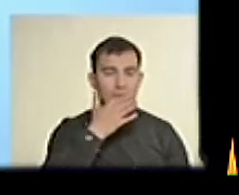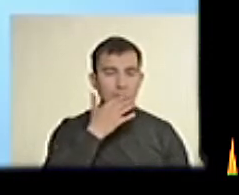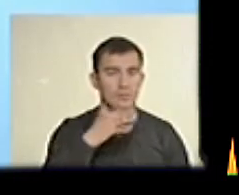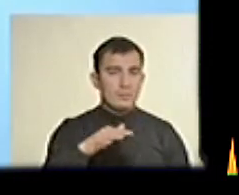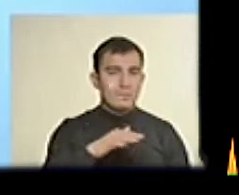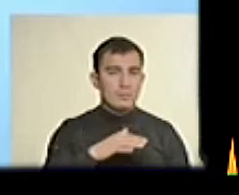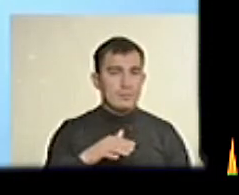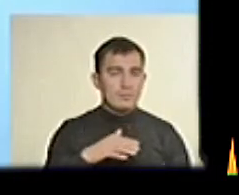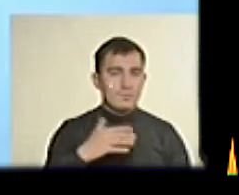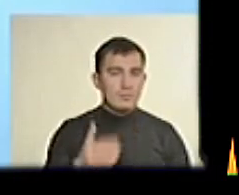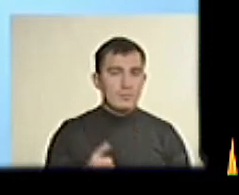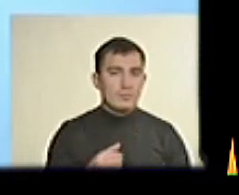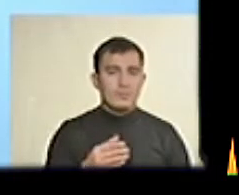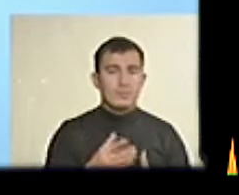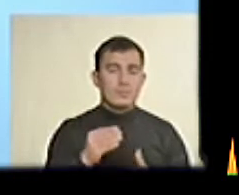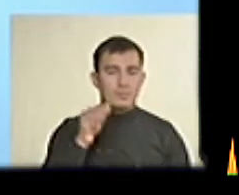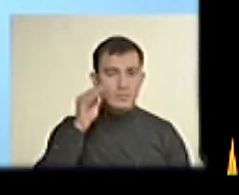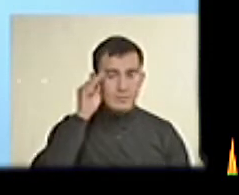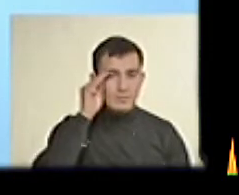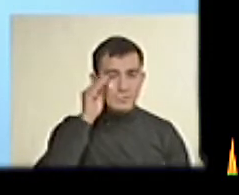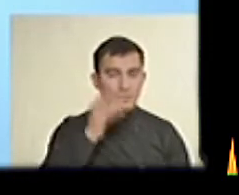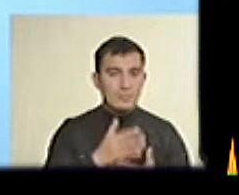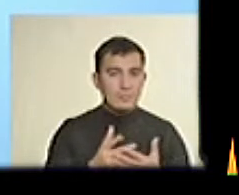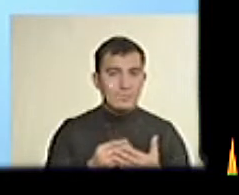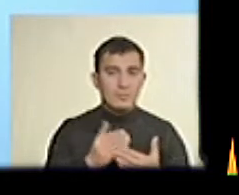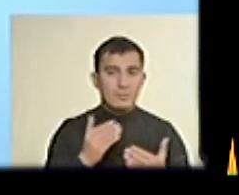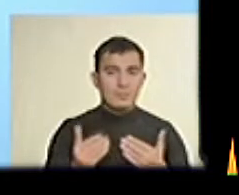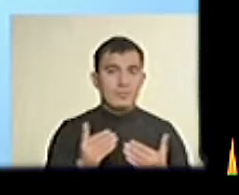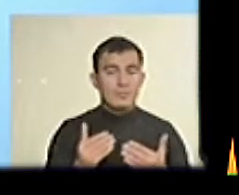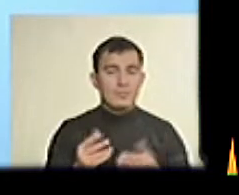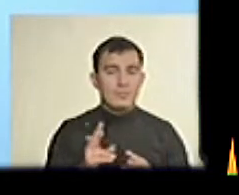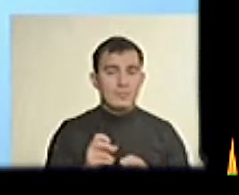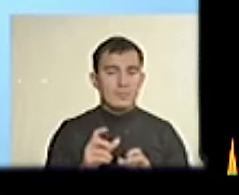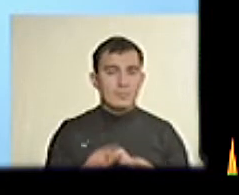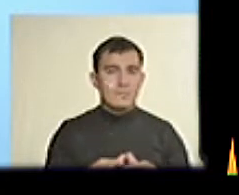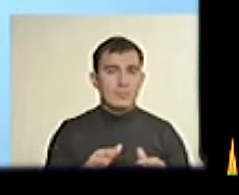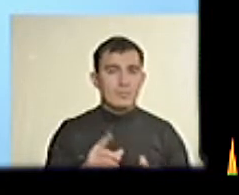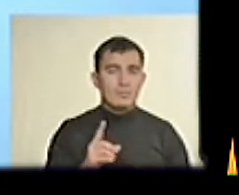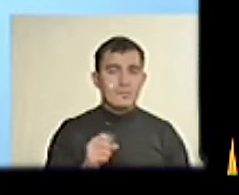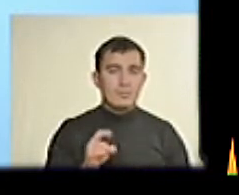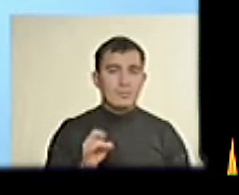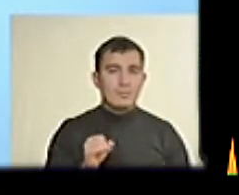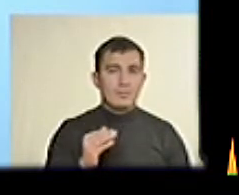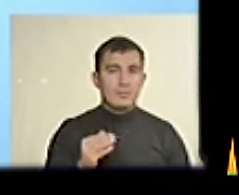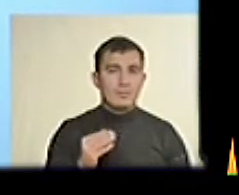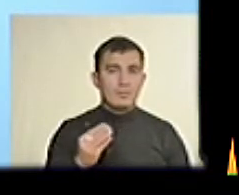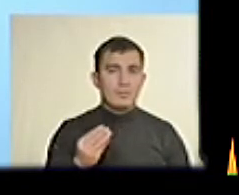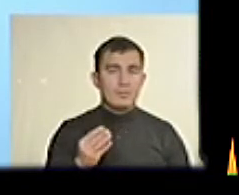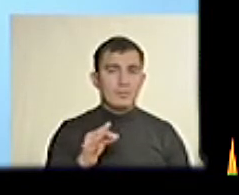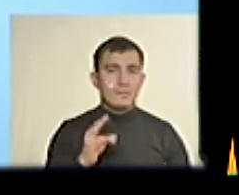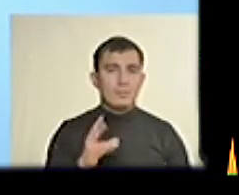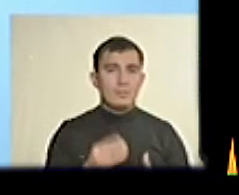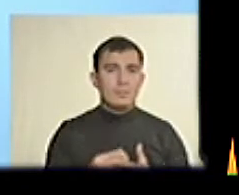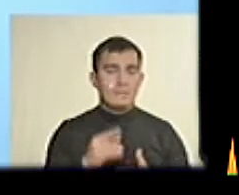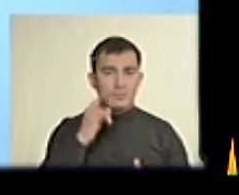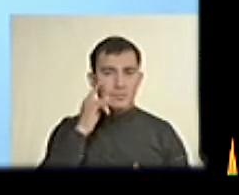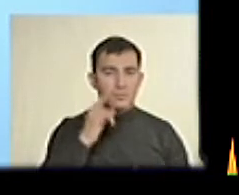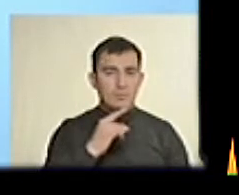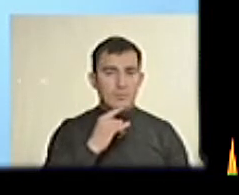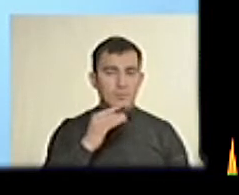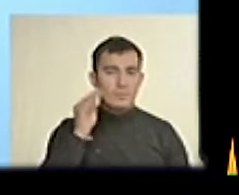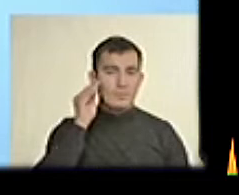qismi, shuningdek Turkmanistonning mana Murg'ob daryosigacha bo'lgan, Zarafshon, Qozog'istonning Turkistongacha